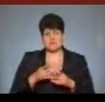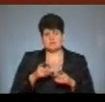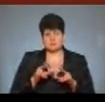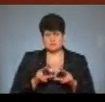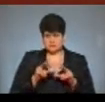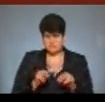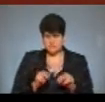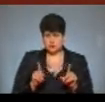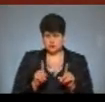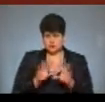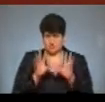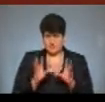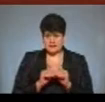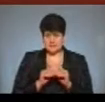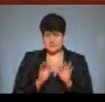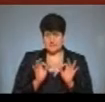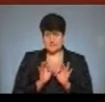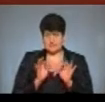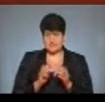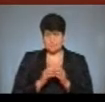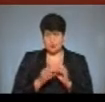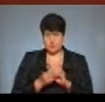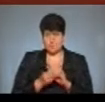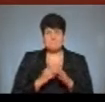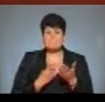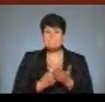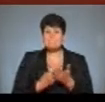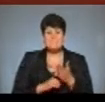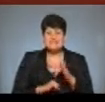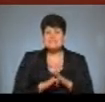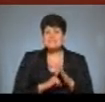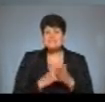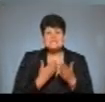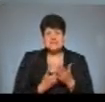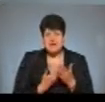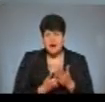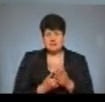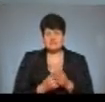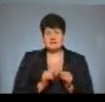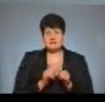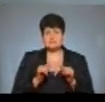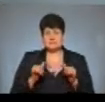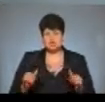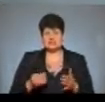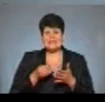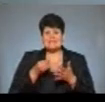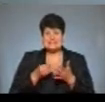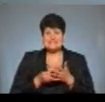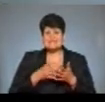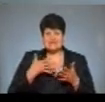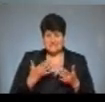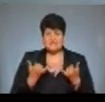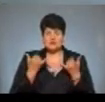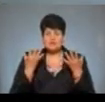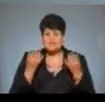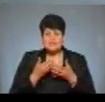запевняєте, що, в принципі, жодних проблем? Таких підстав, як таких суттєвих підстав для росту, цінового росту на